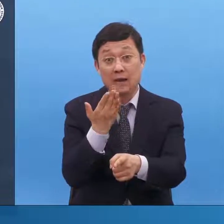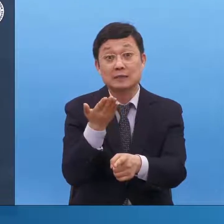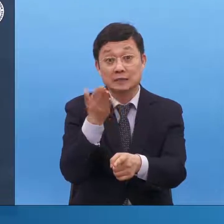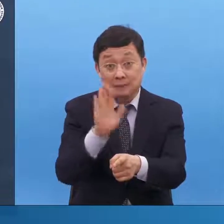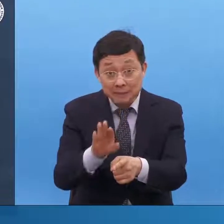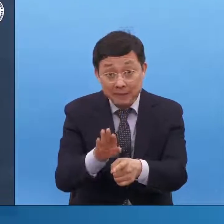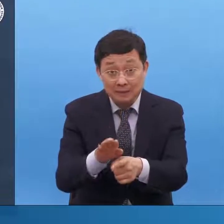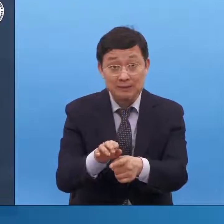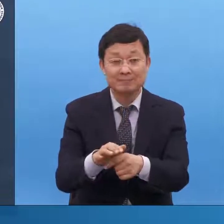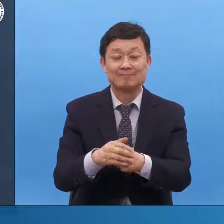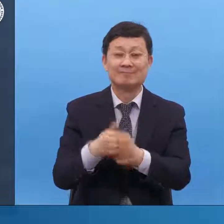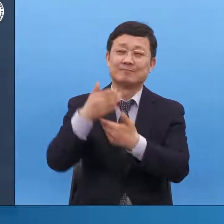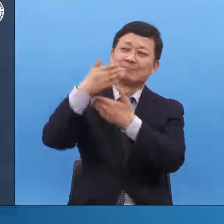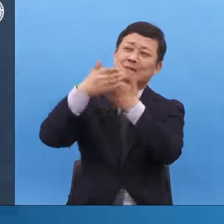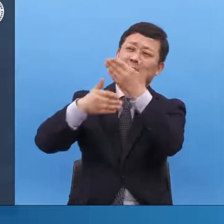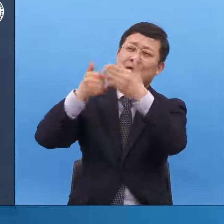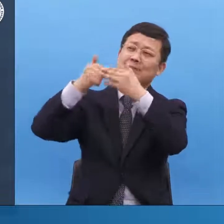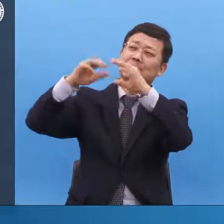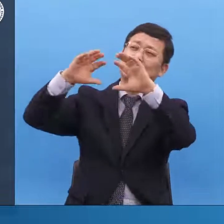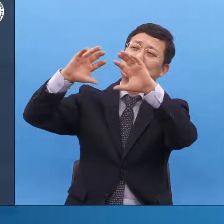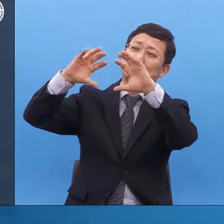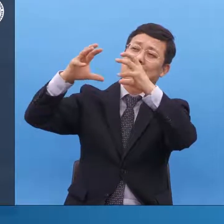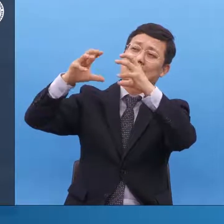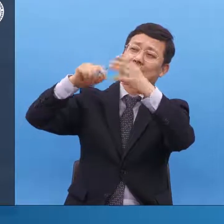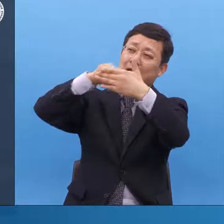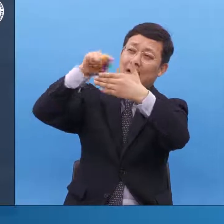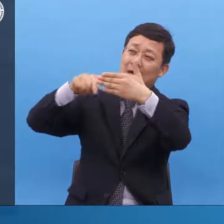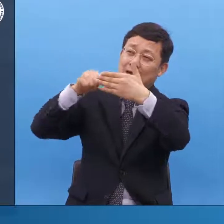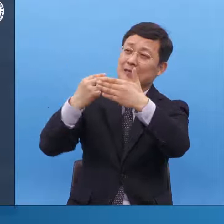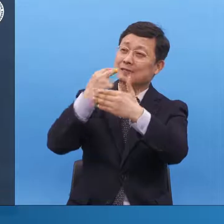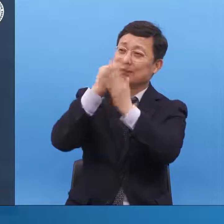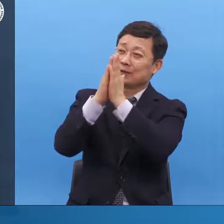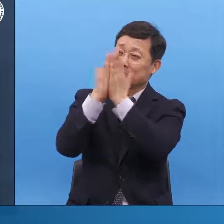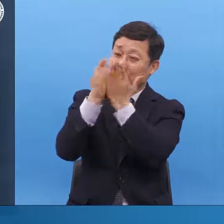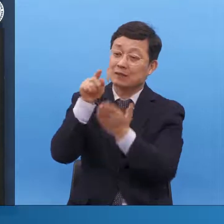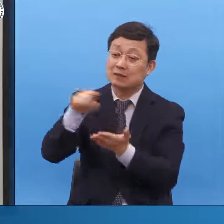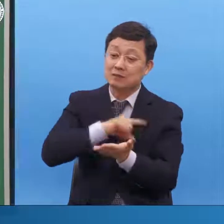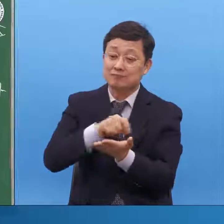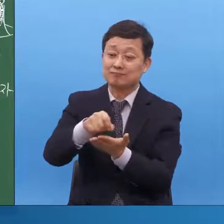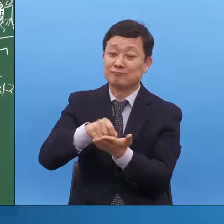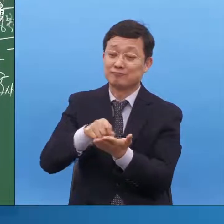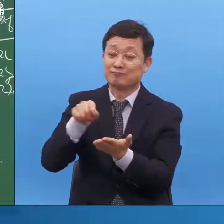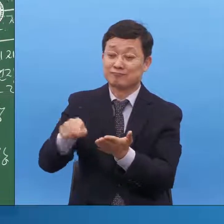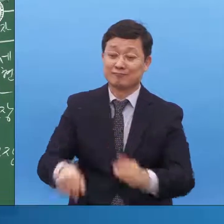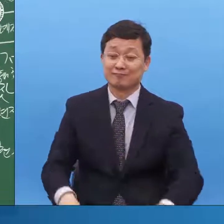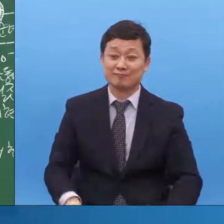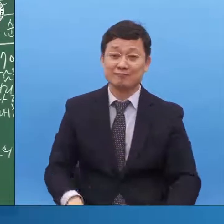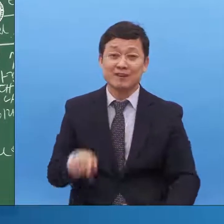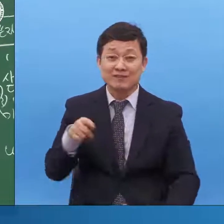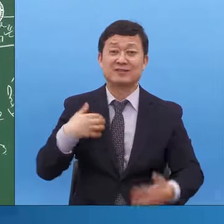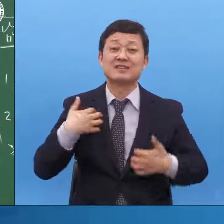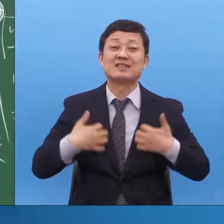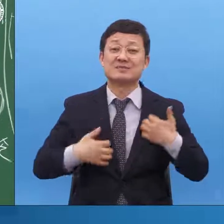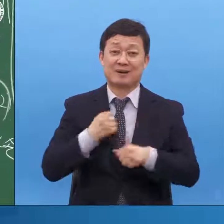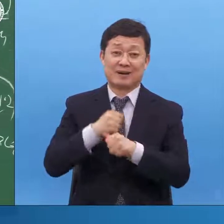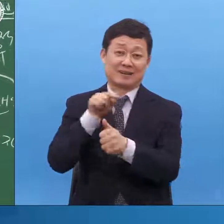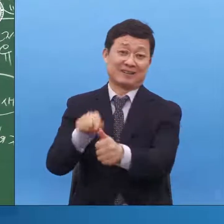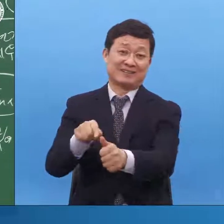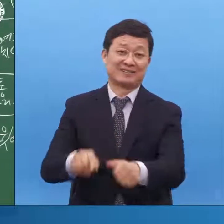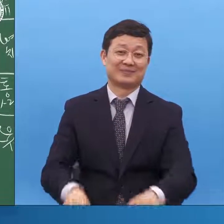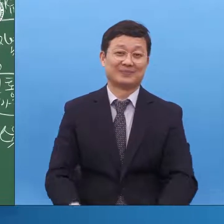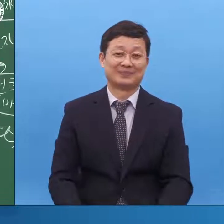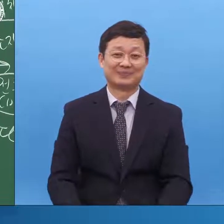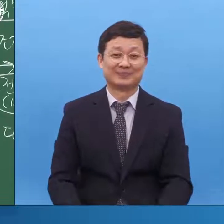하나님의 나라와 그 이름이 기록된 것이다. And not only chasing out demons in Luke chapter 10, verse 7 and 20, you're talking about God's kingdom and how your name